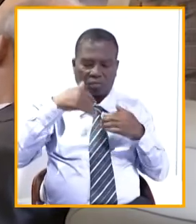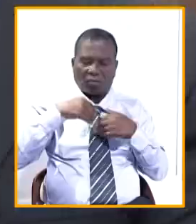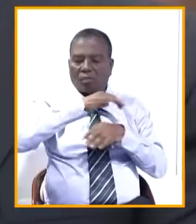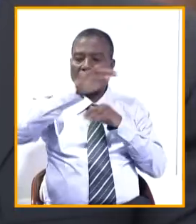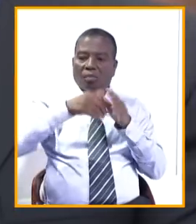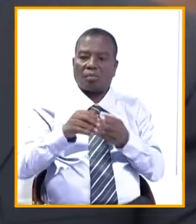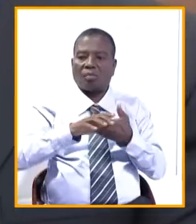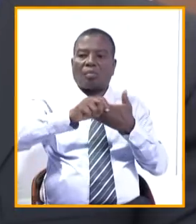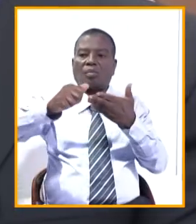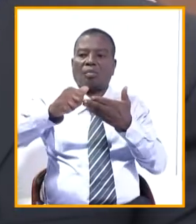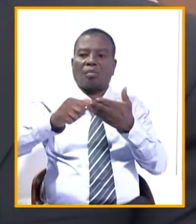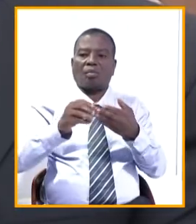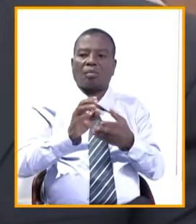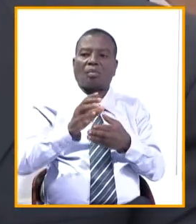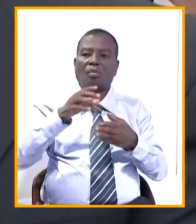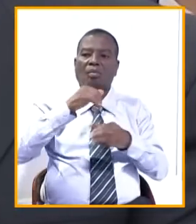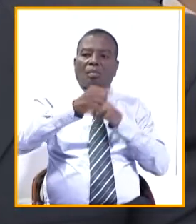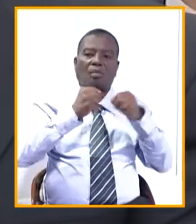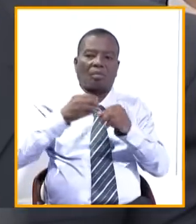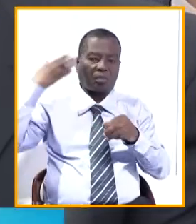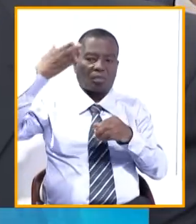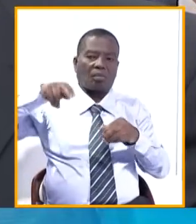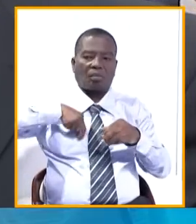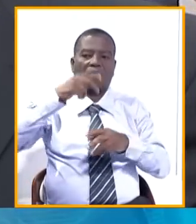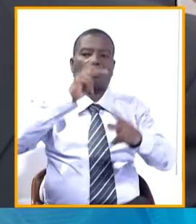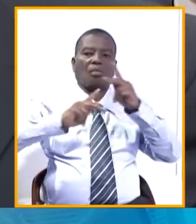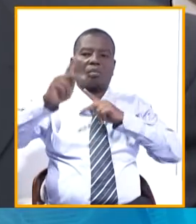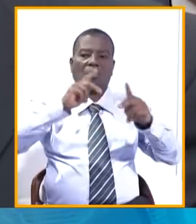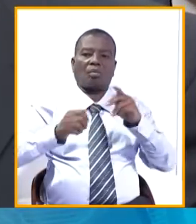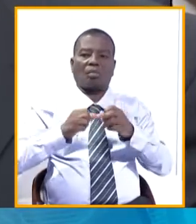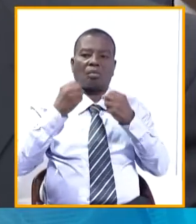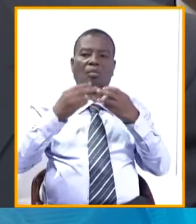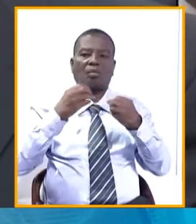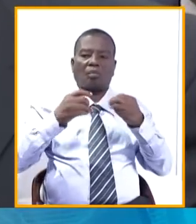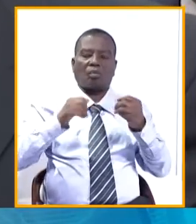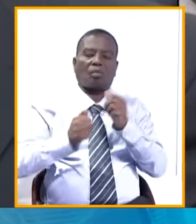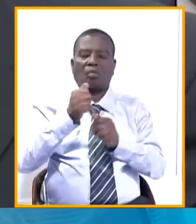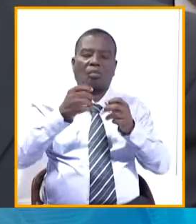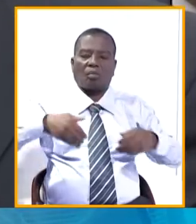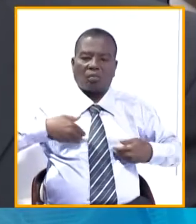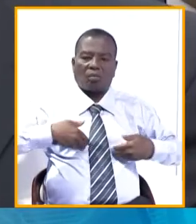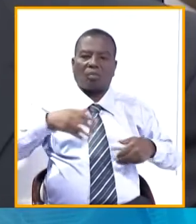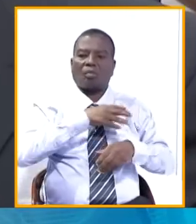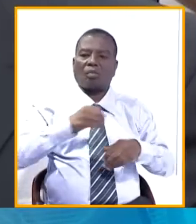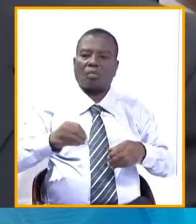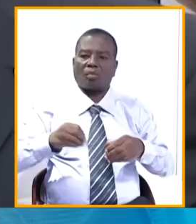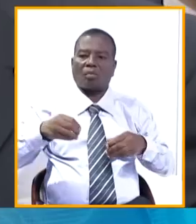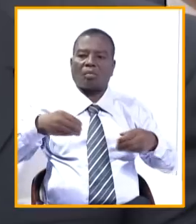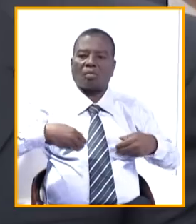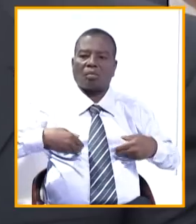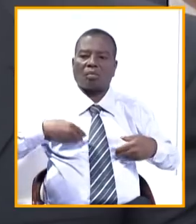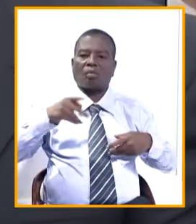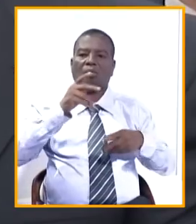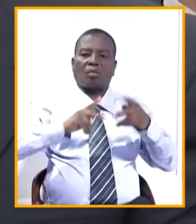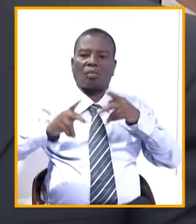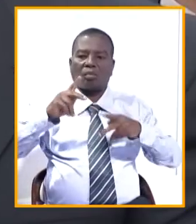en main. Et dans les années à venir, nous aurons une population beaucoup plus jeune, mais plus importante, donc une population de consommation. Donc